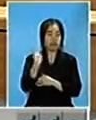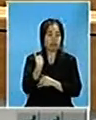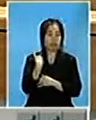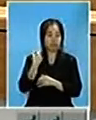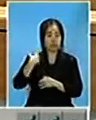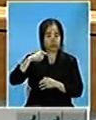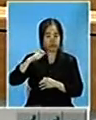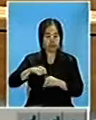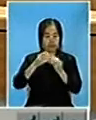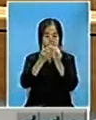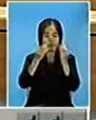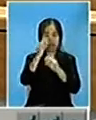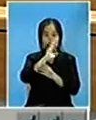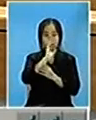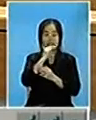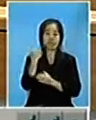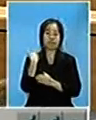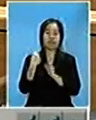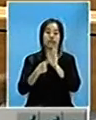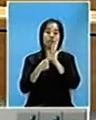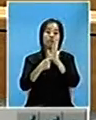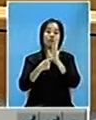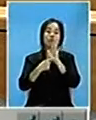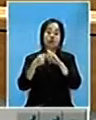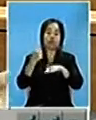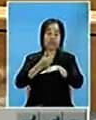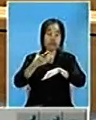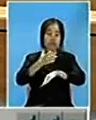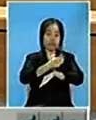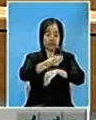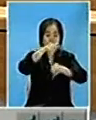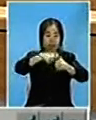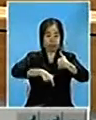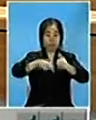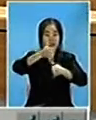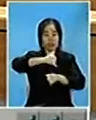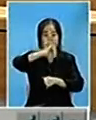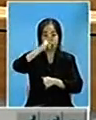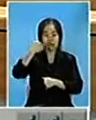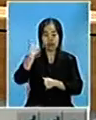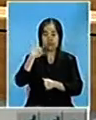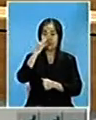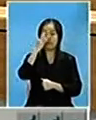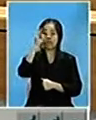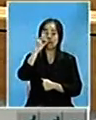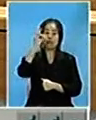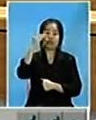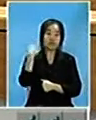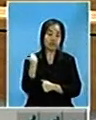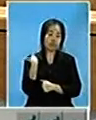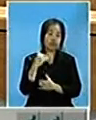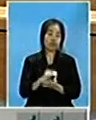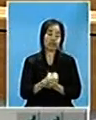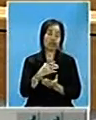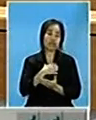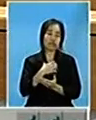รัฐธรรมนูญนะครับผมยกตัวอย่างนักการเมืองบางคนก็ฟ้องร้องกันเนี่ยผมอยากเสน